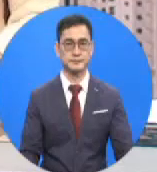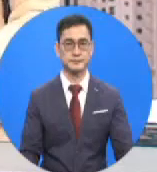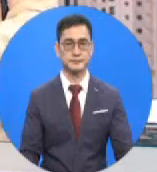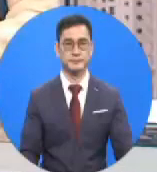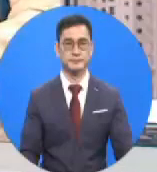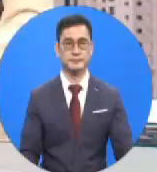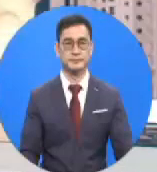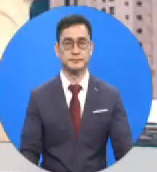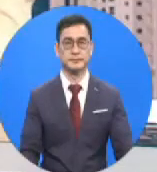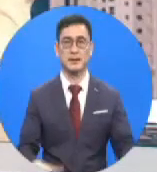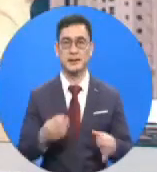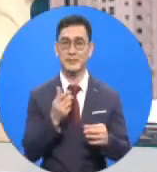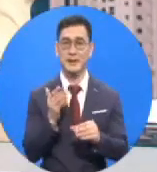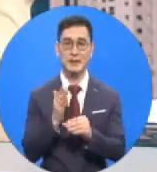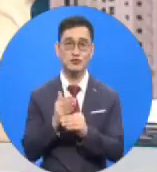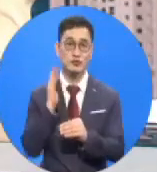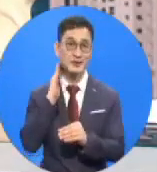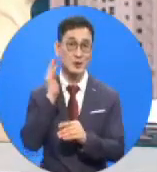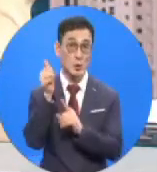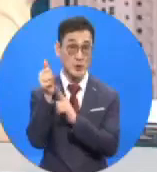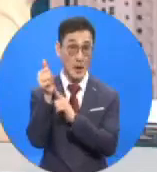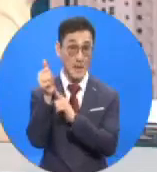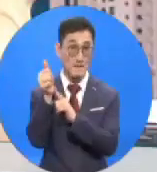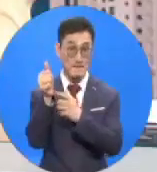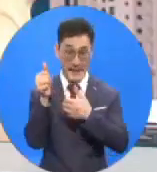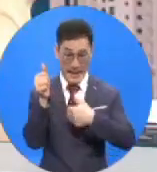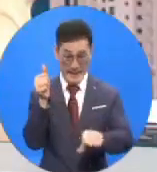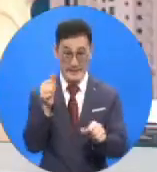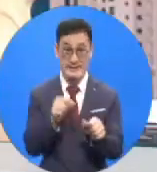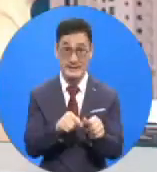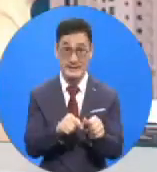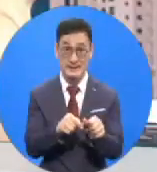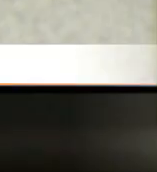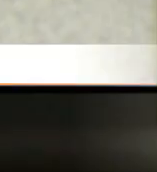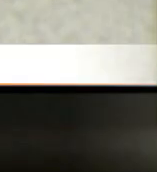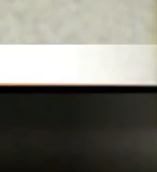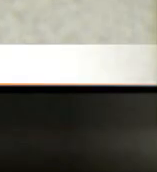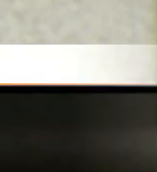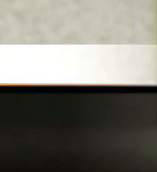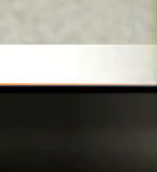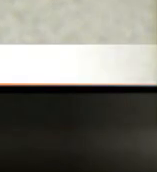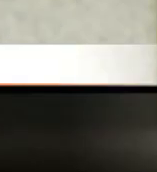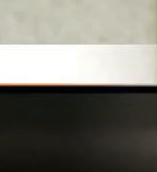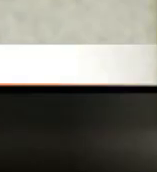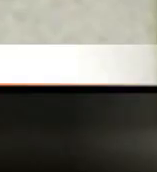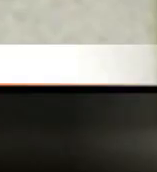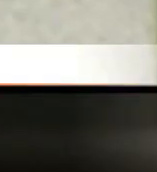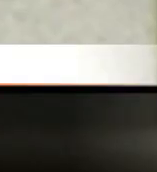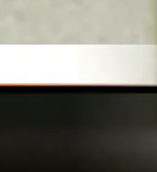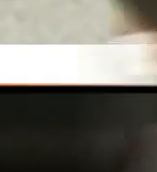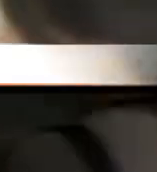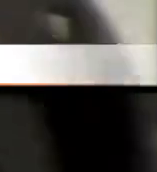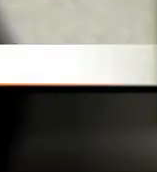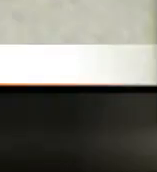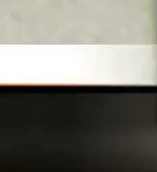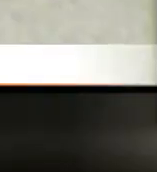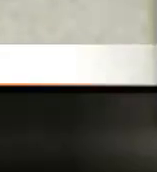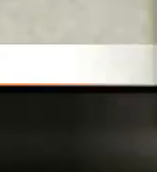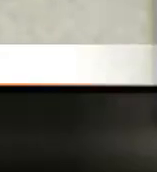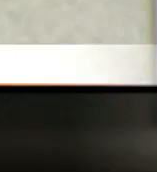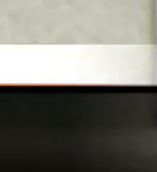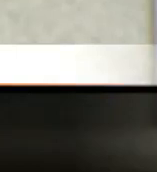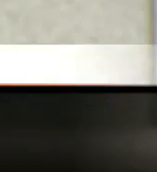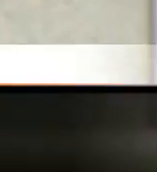아 먼저 김대중 전대통령 세째 아들 기본 걸 원 얘기부터 들어보시죠 어쩔 수 없이 상속을 받은